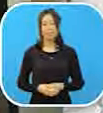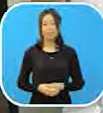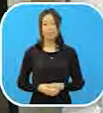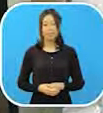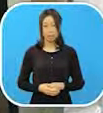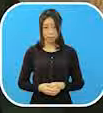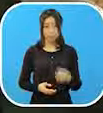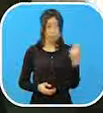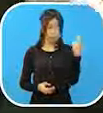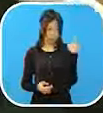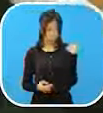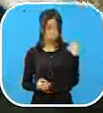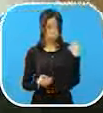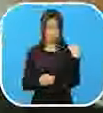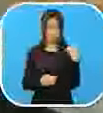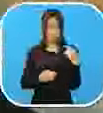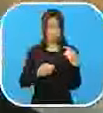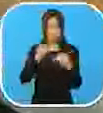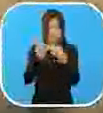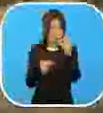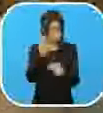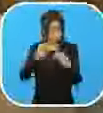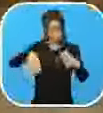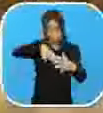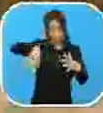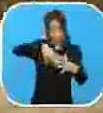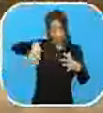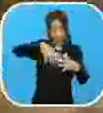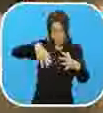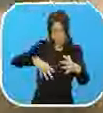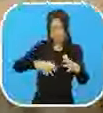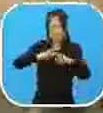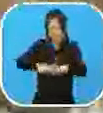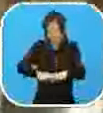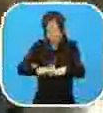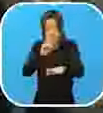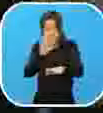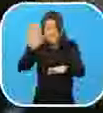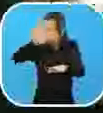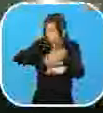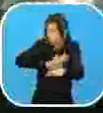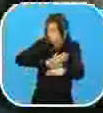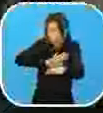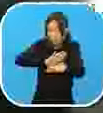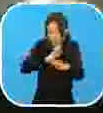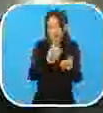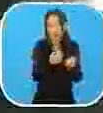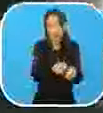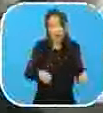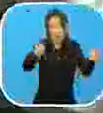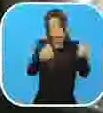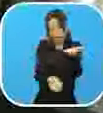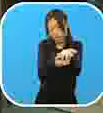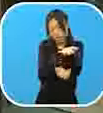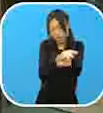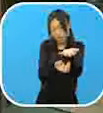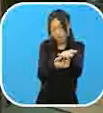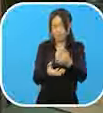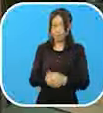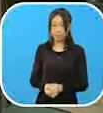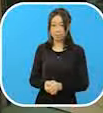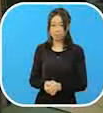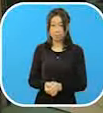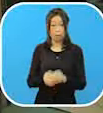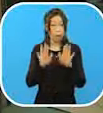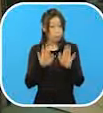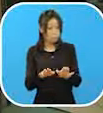日大豆を洗って、はい、一晩つけておいて、うん、そして煮る釜です。 暑いですね。 暑いです、 はい、